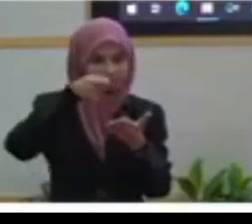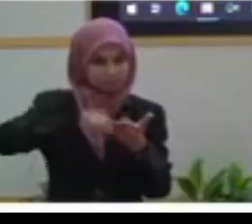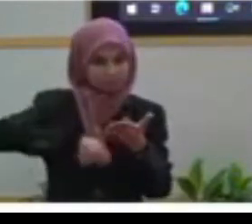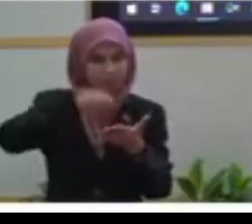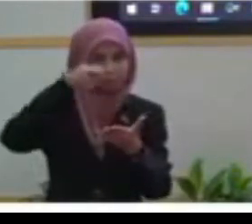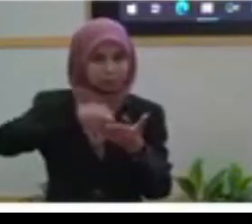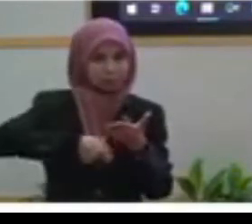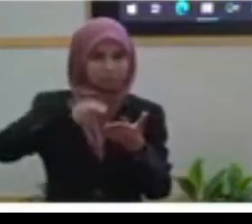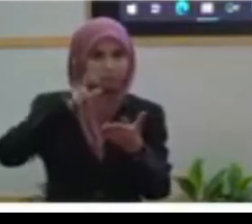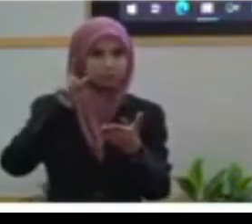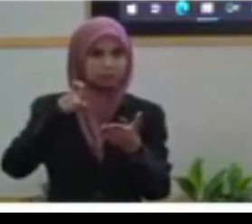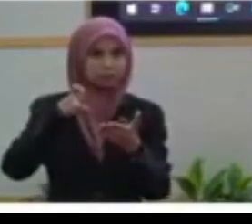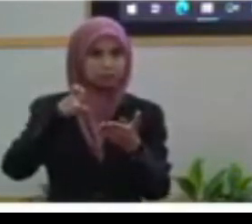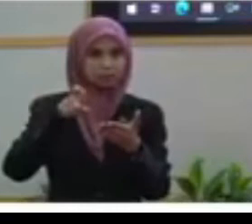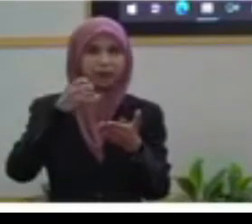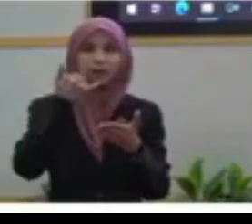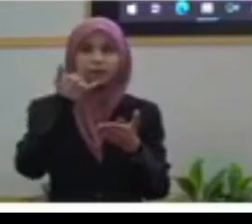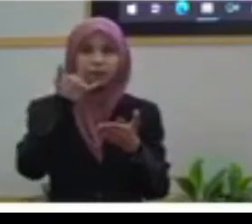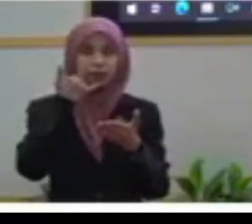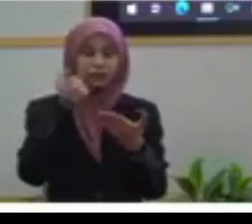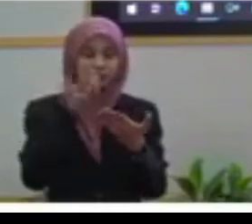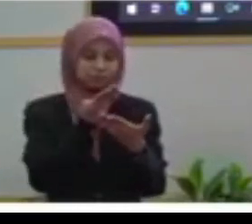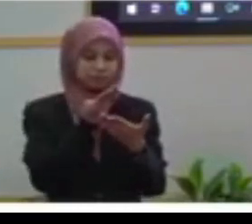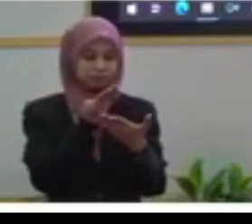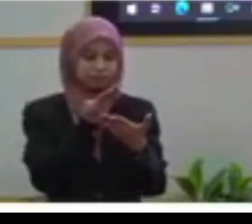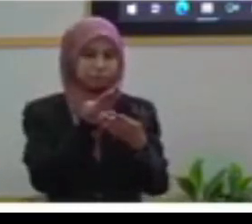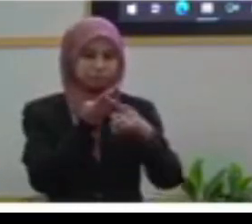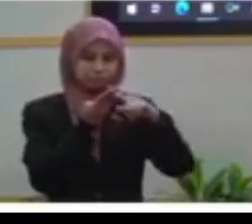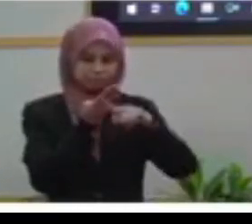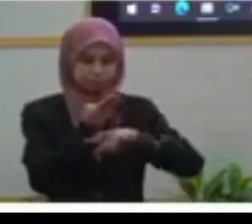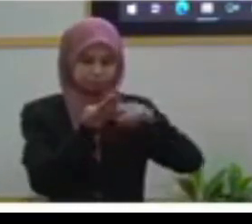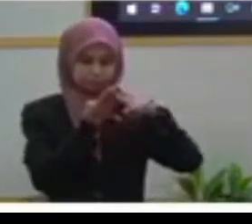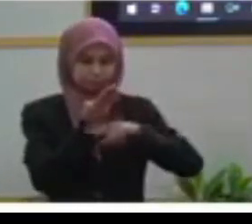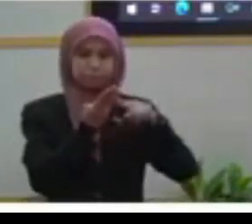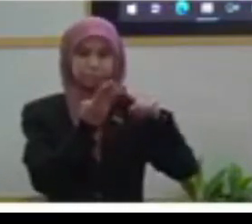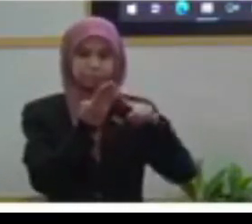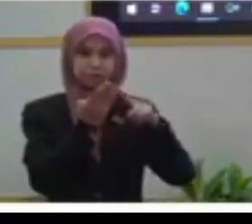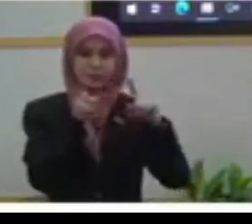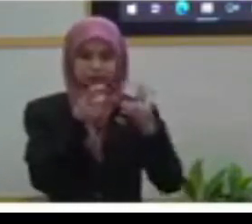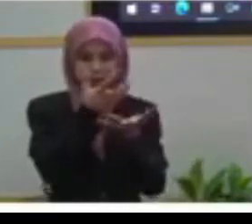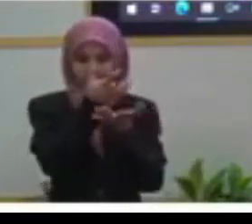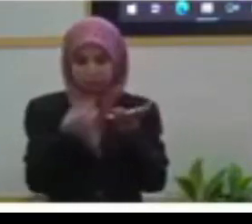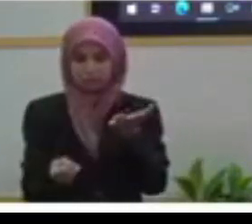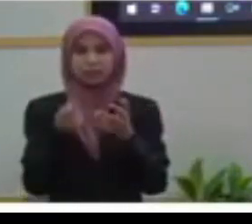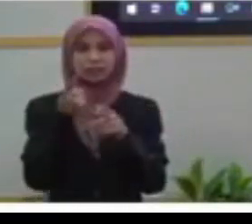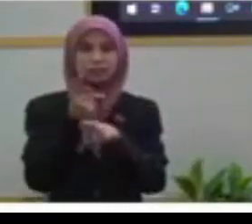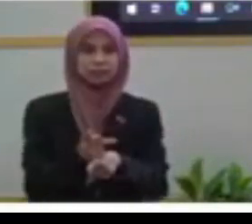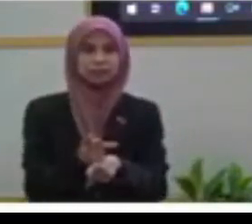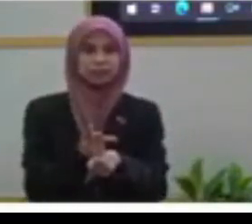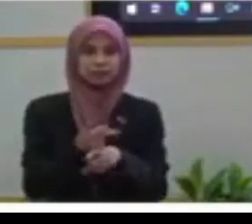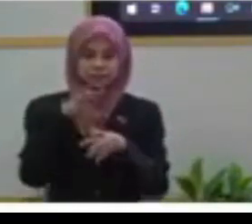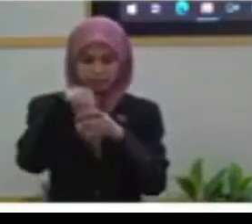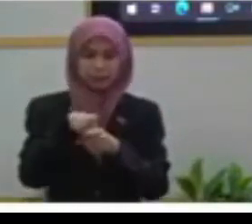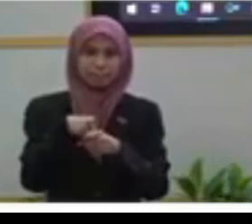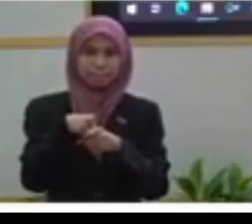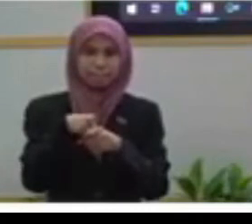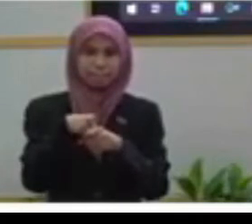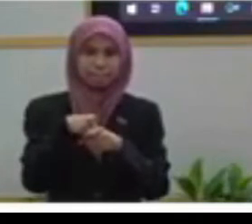dengan menggunakan telefon ataupun menggunakan scanner yang lain. Kemudian simpan di dalam